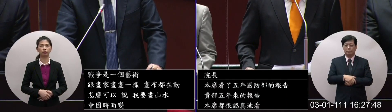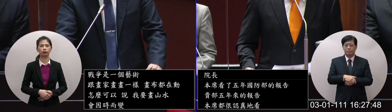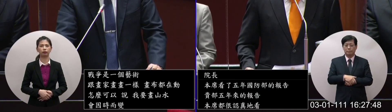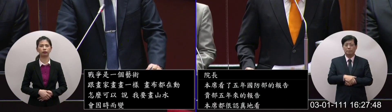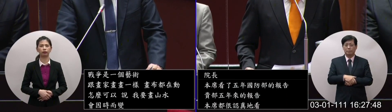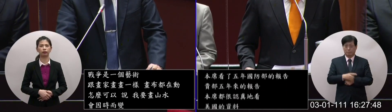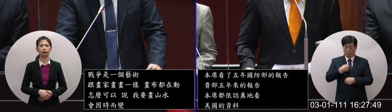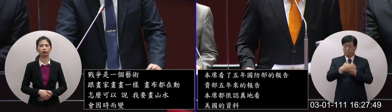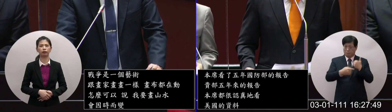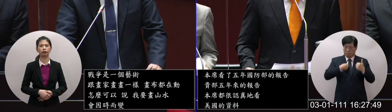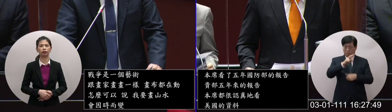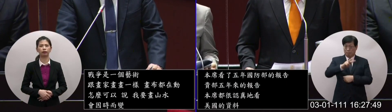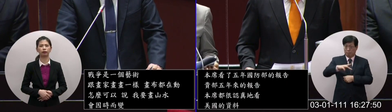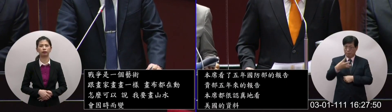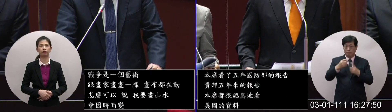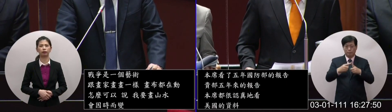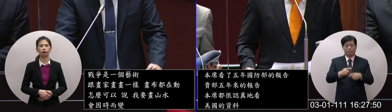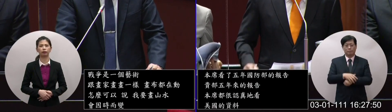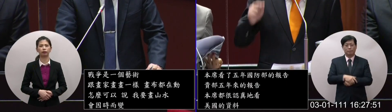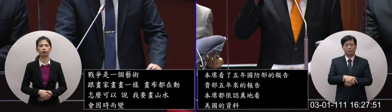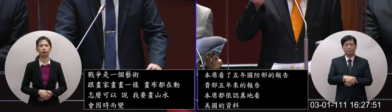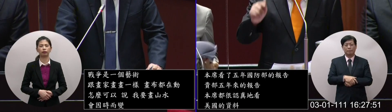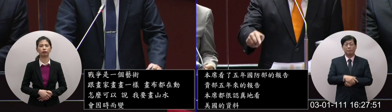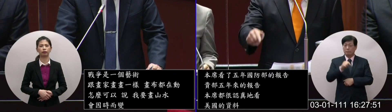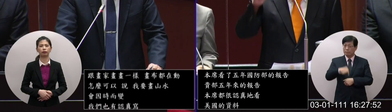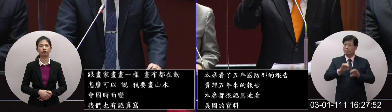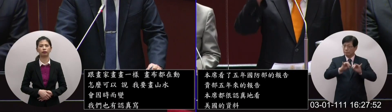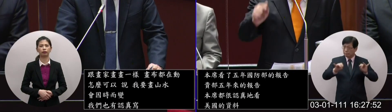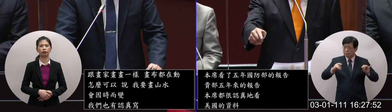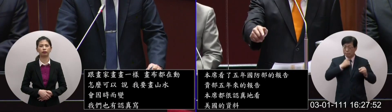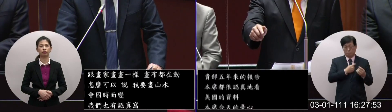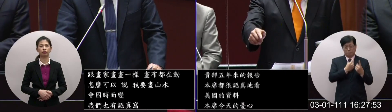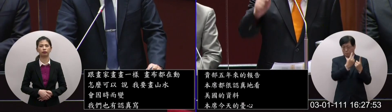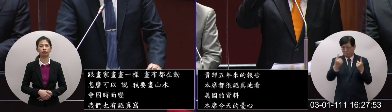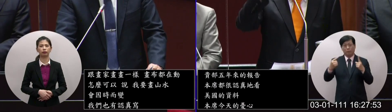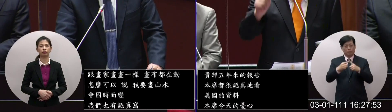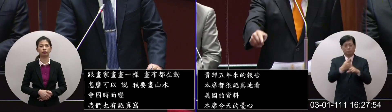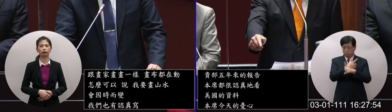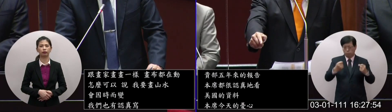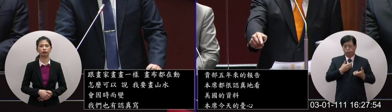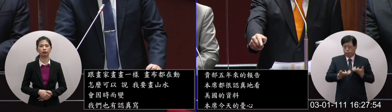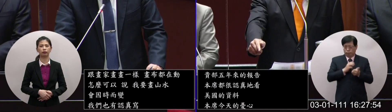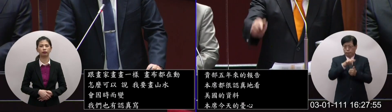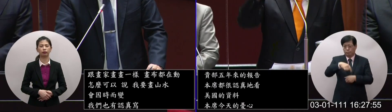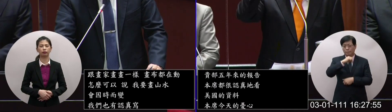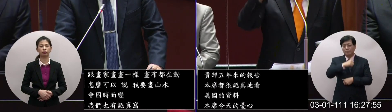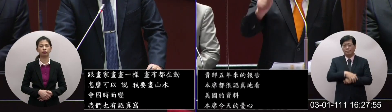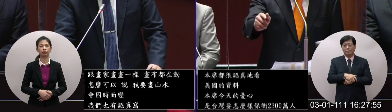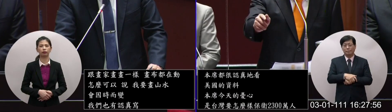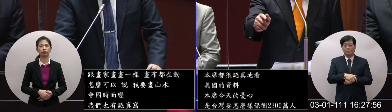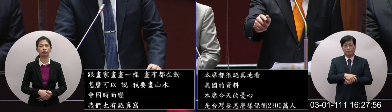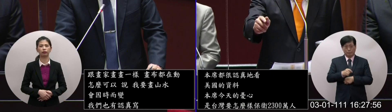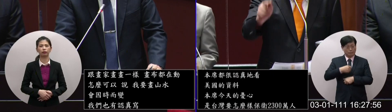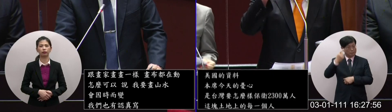要怎么样保卫2300万人。这块土地上的每一个人都热爱台湾，大家